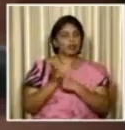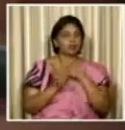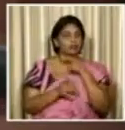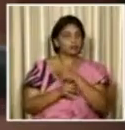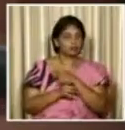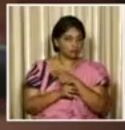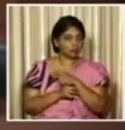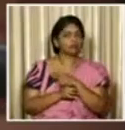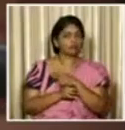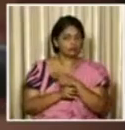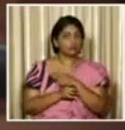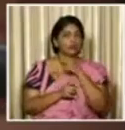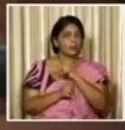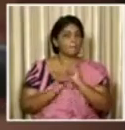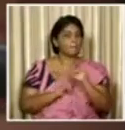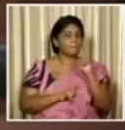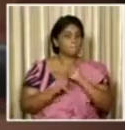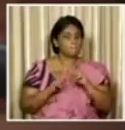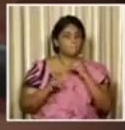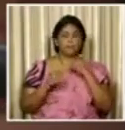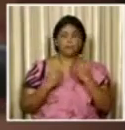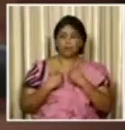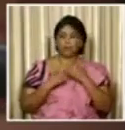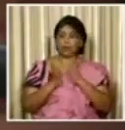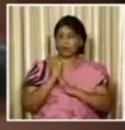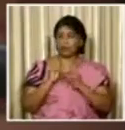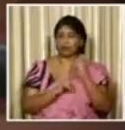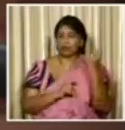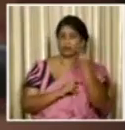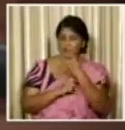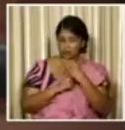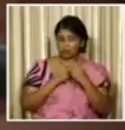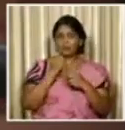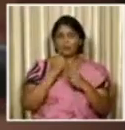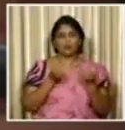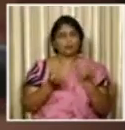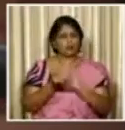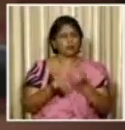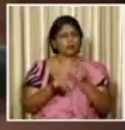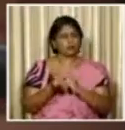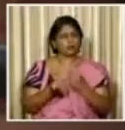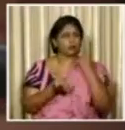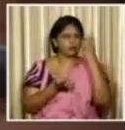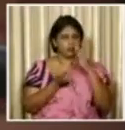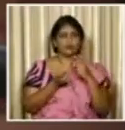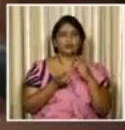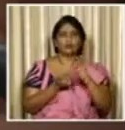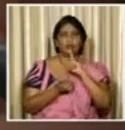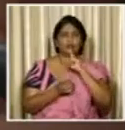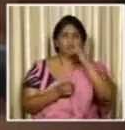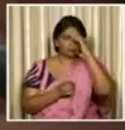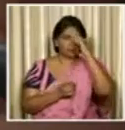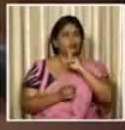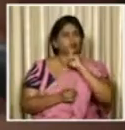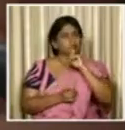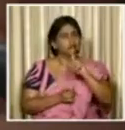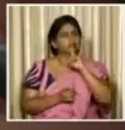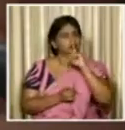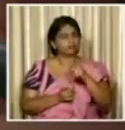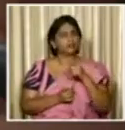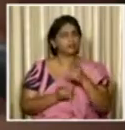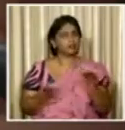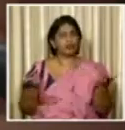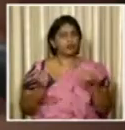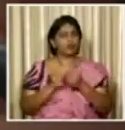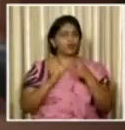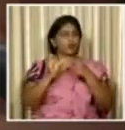පැනනංග මේ පාර්ලිමේන්තු බාහිරතුළු මන්ත්‍රීවරු ගණනාවක් අවස්ථා ගණනාවකදී කතානායකවරයාගෙන් විමසා සිටියා. මොකද්ද